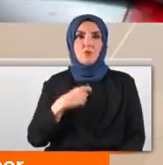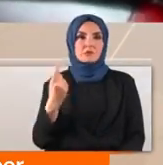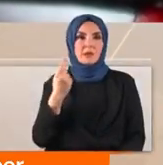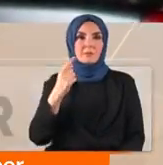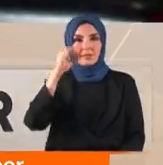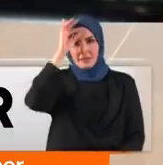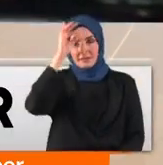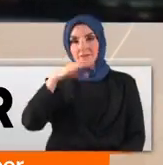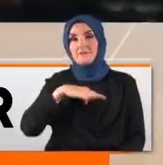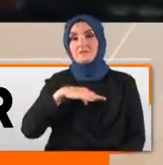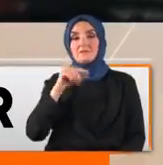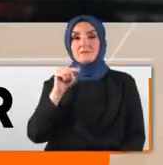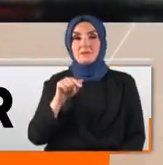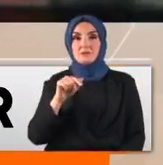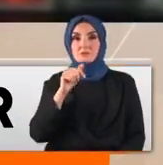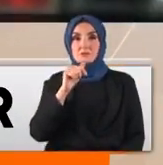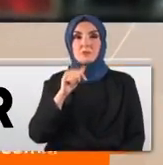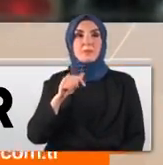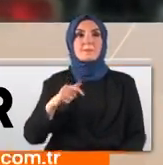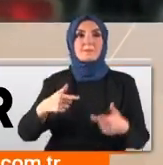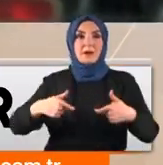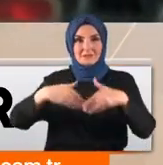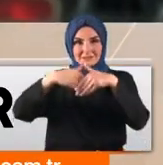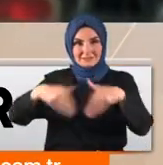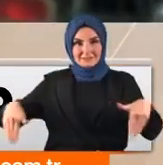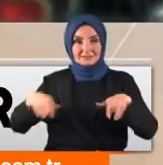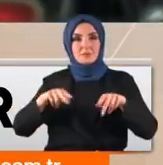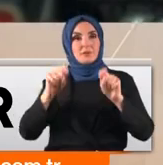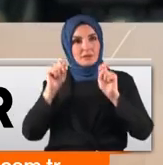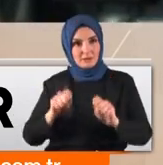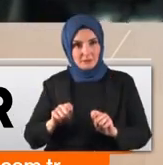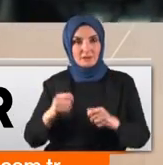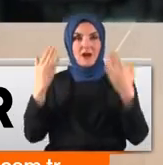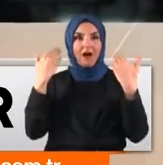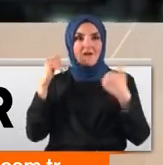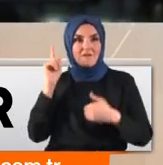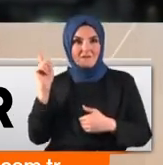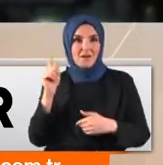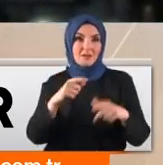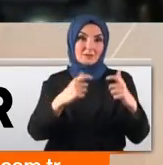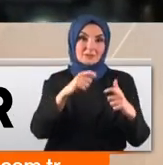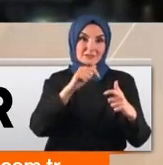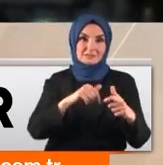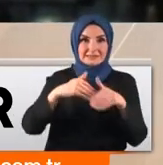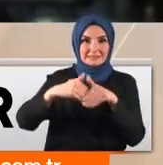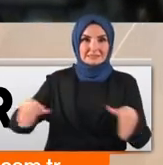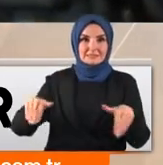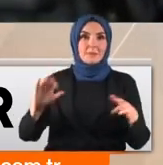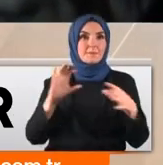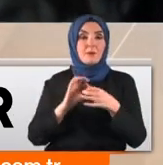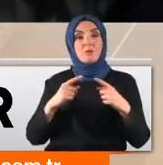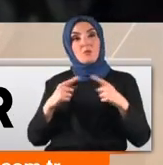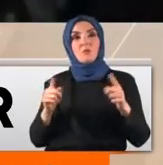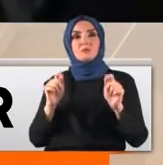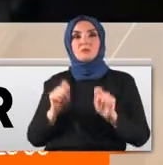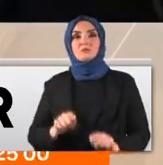çekilecek. Böylelikle bu alanın havayla teması kesilecek bu çalışmalarla. Enerji ve Tabii Kaynaklar Bakanı Fatih Dönmez de bugün